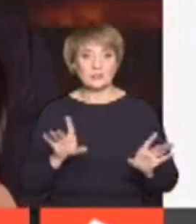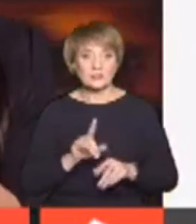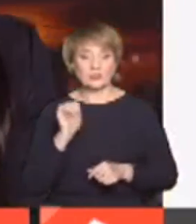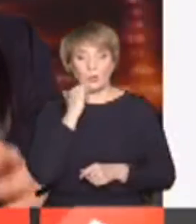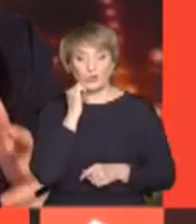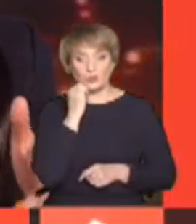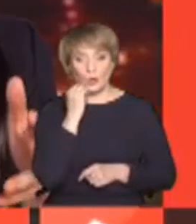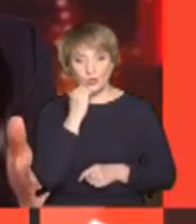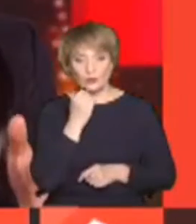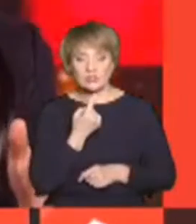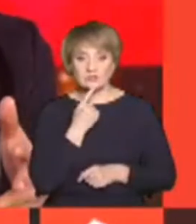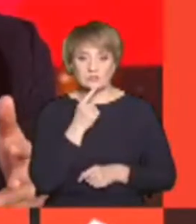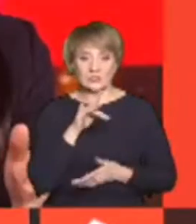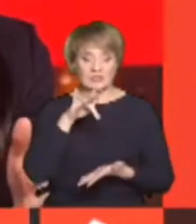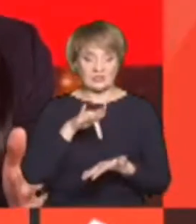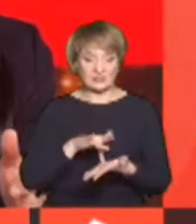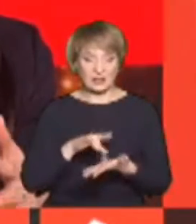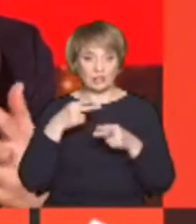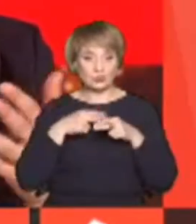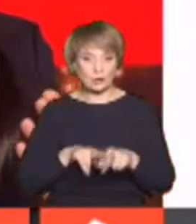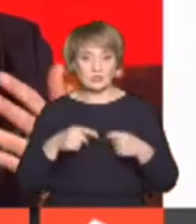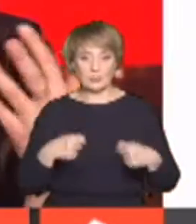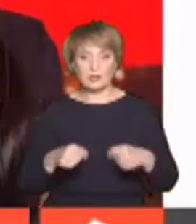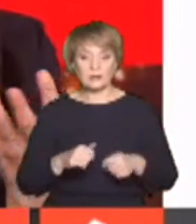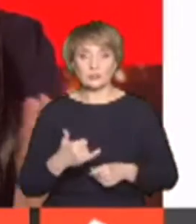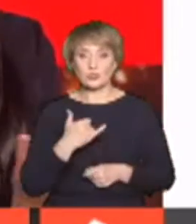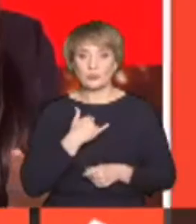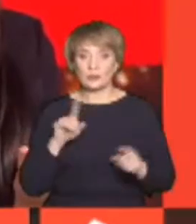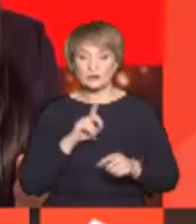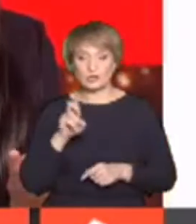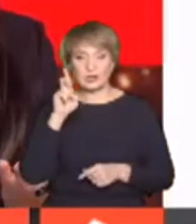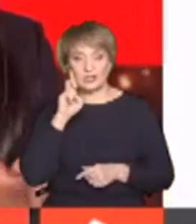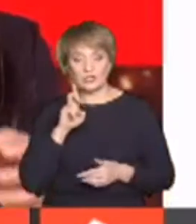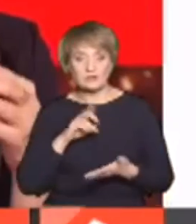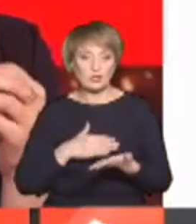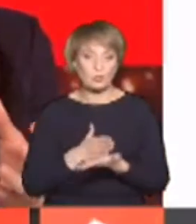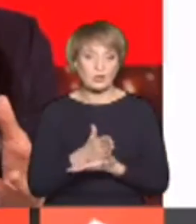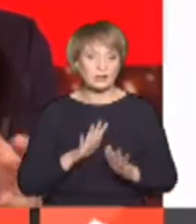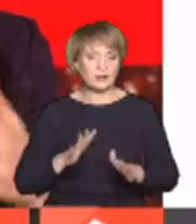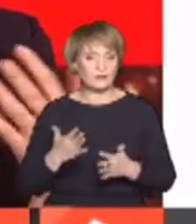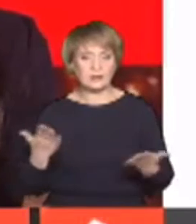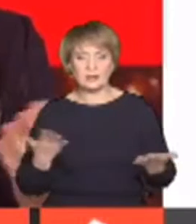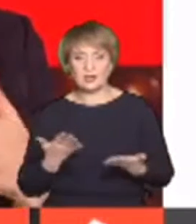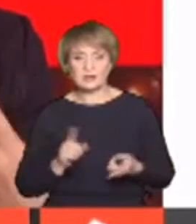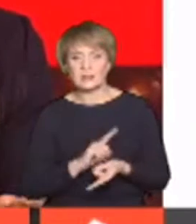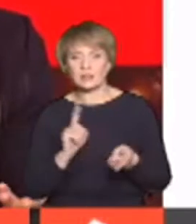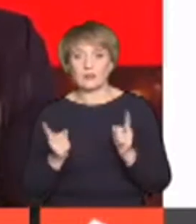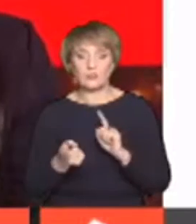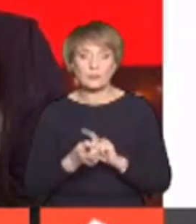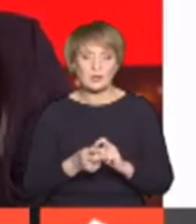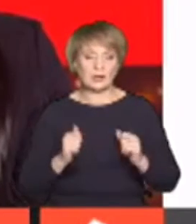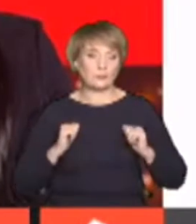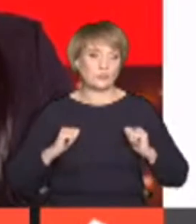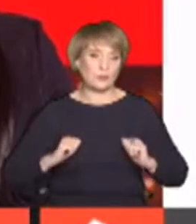московські цукерки в центрі столиці продаються. Тобто у нас щось із державною політикою відбулося, якісь шпарини, чи навпаки просто